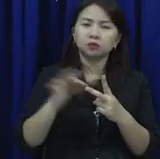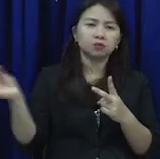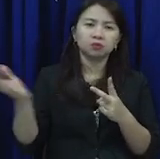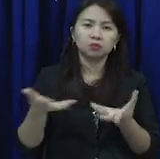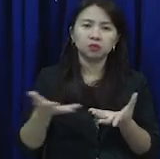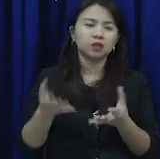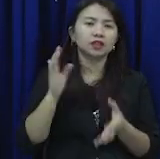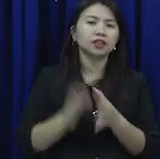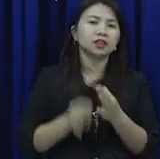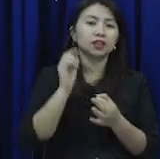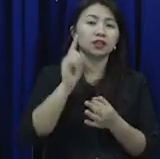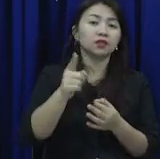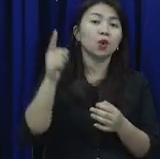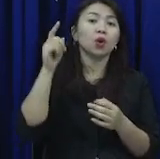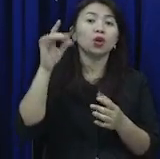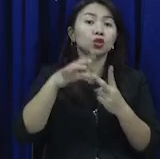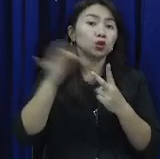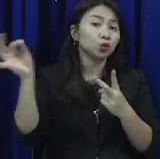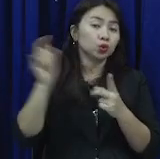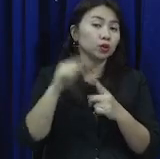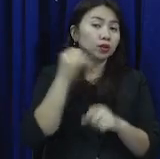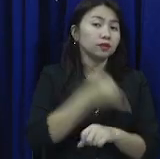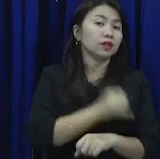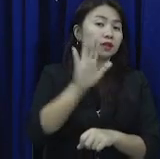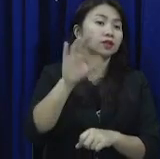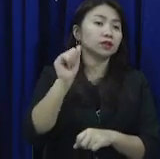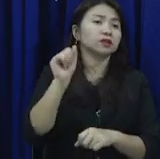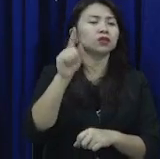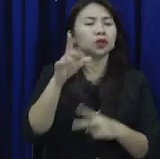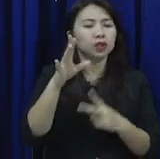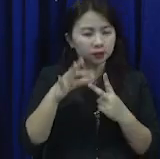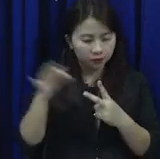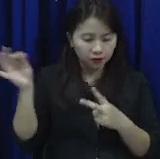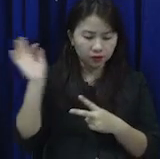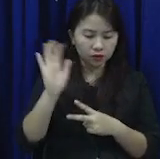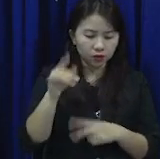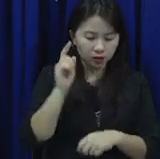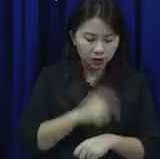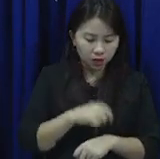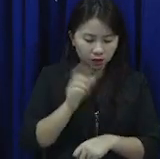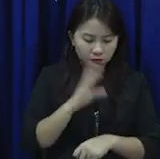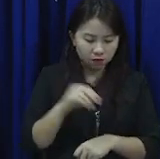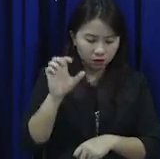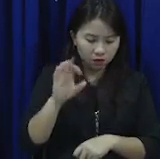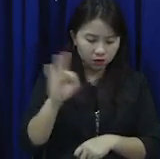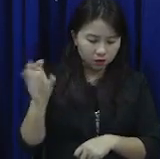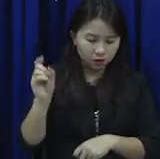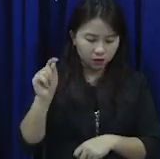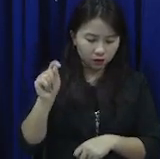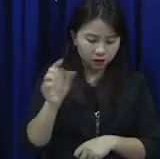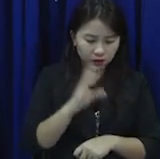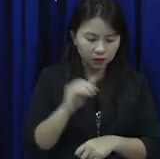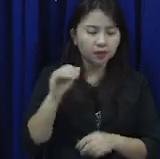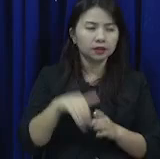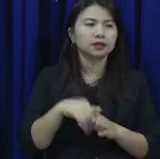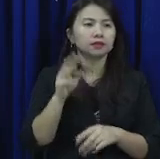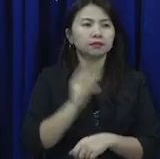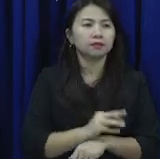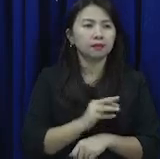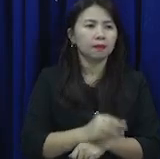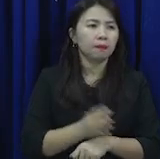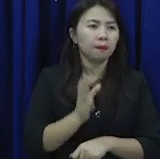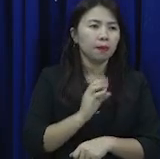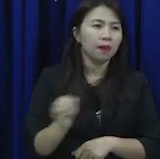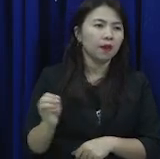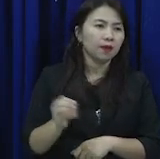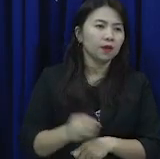pagka pinili mong invest ang buhay mo you will invest your time you will invest your effort you will invest money in the Ministry and out